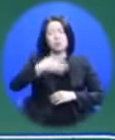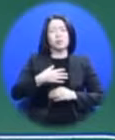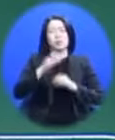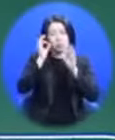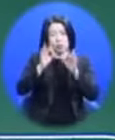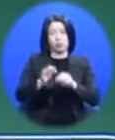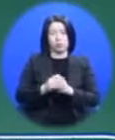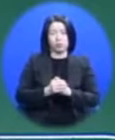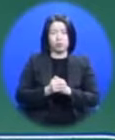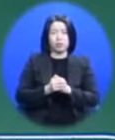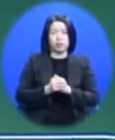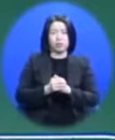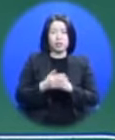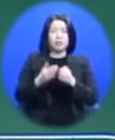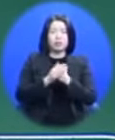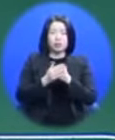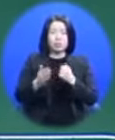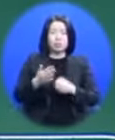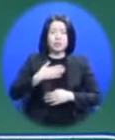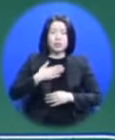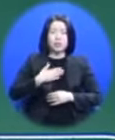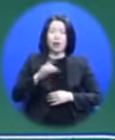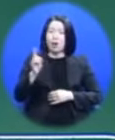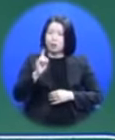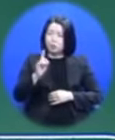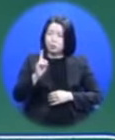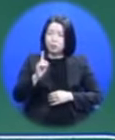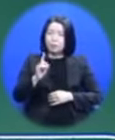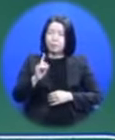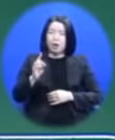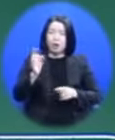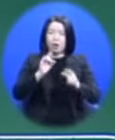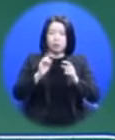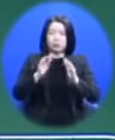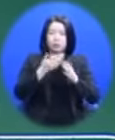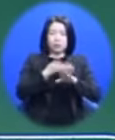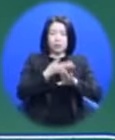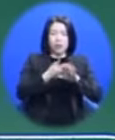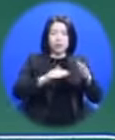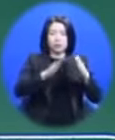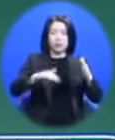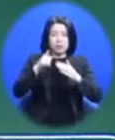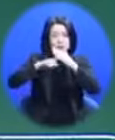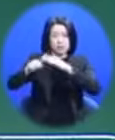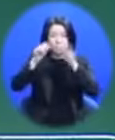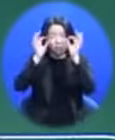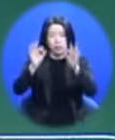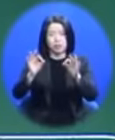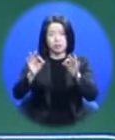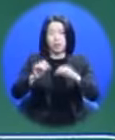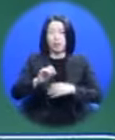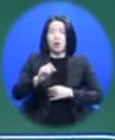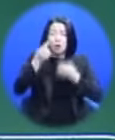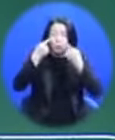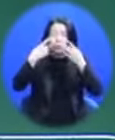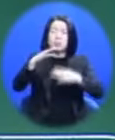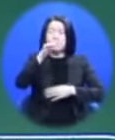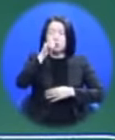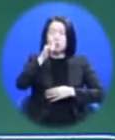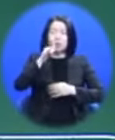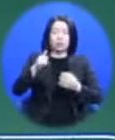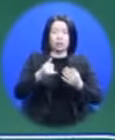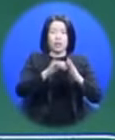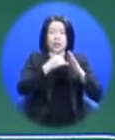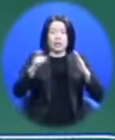겁니다. 제가 또 어느 가정은 신방을 가봤더니 그 전에 분명히 있었는데 거실에 가족